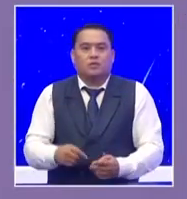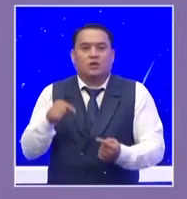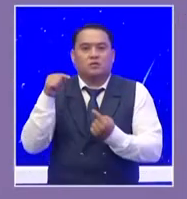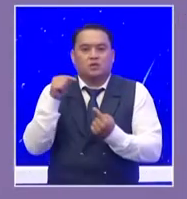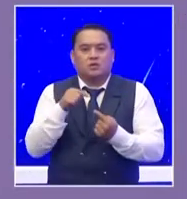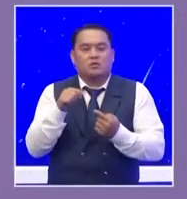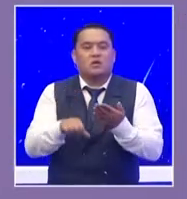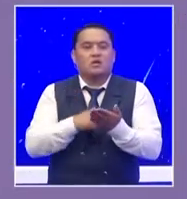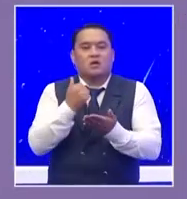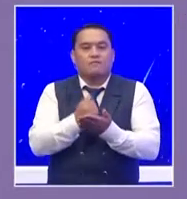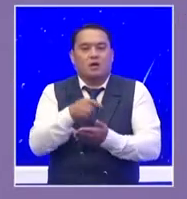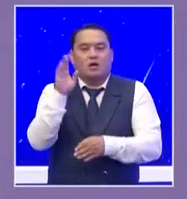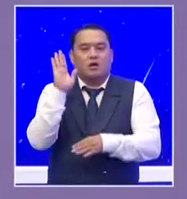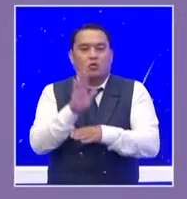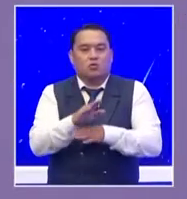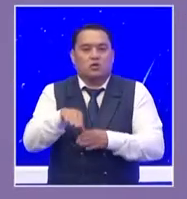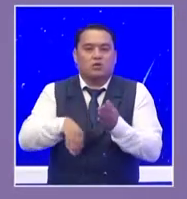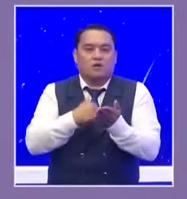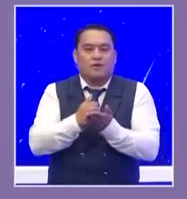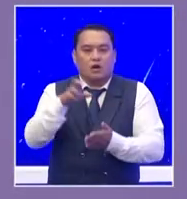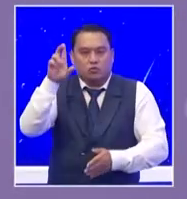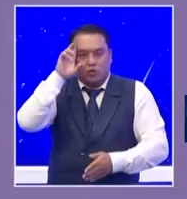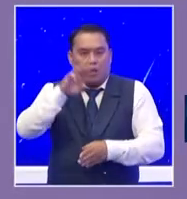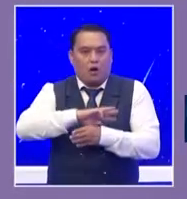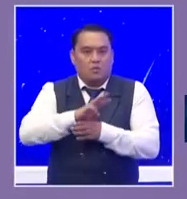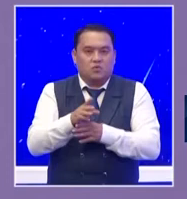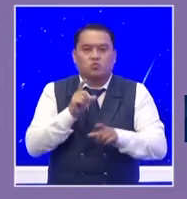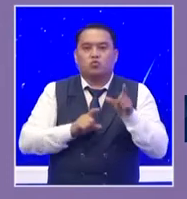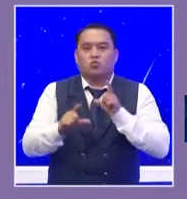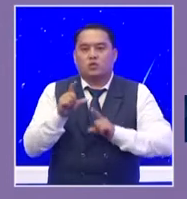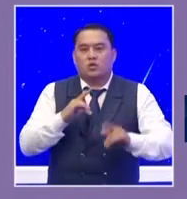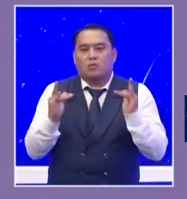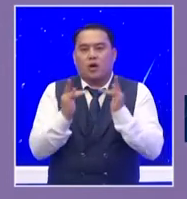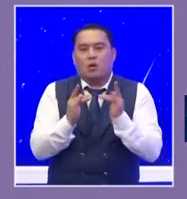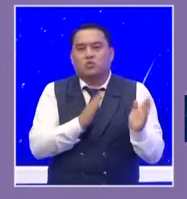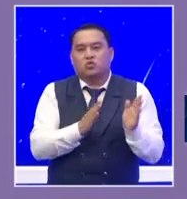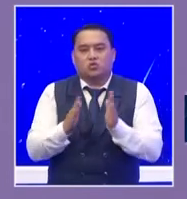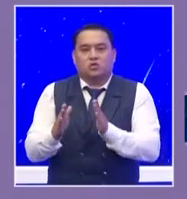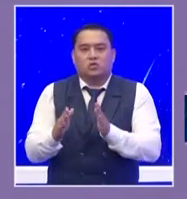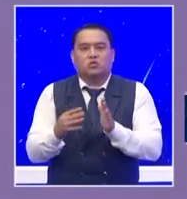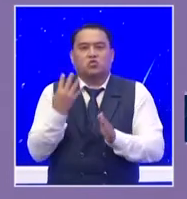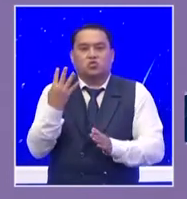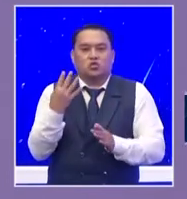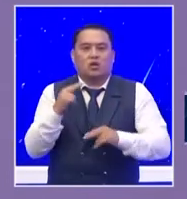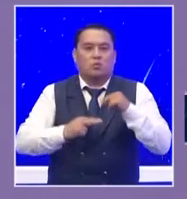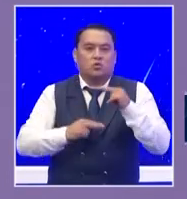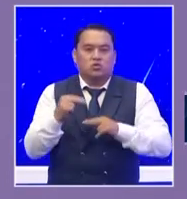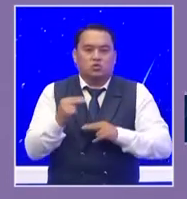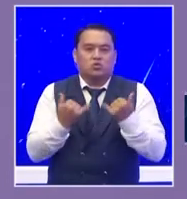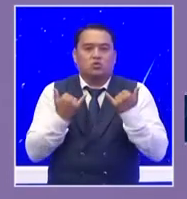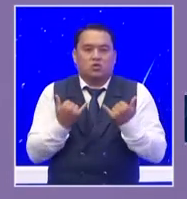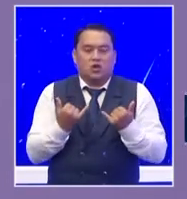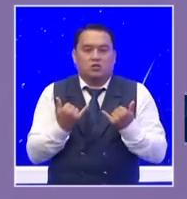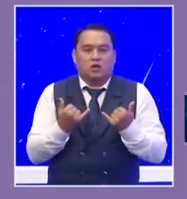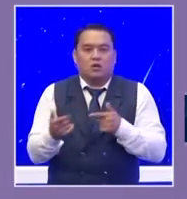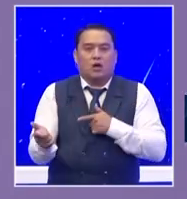поручением Елбасы по обеспечению студентов общежитиями мы строим 4 общежития.